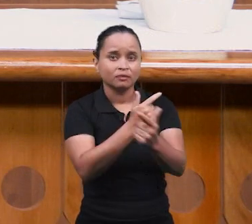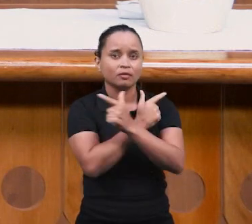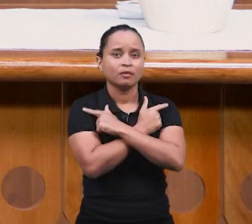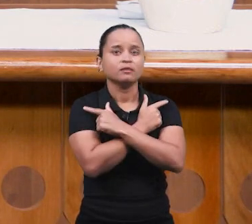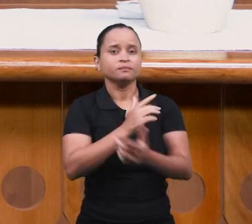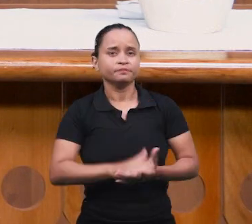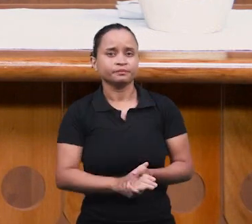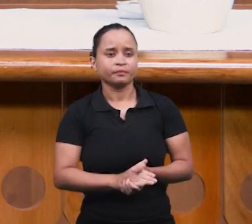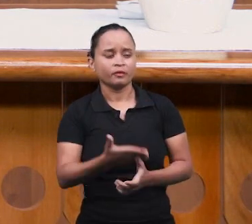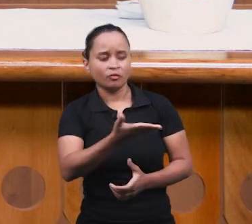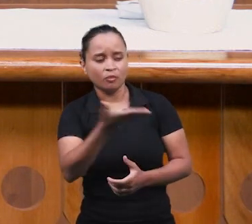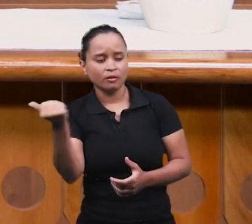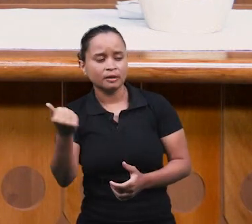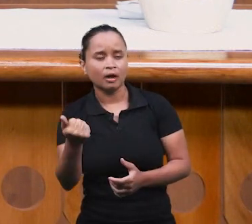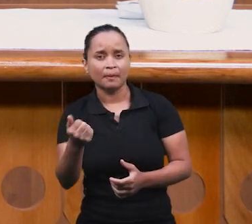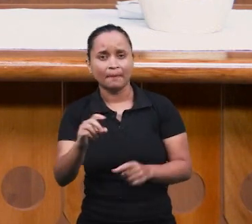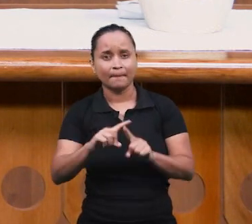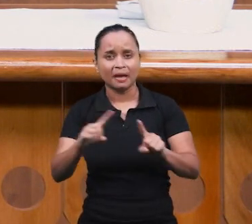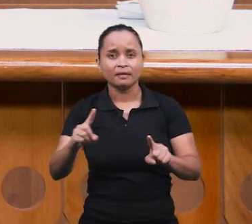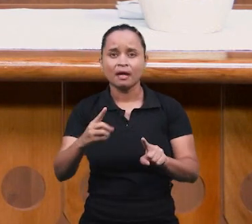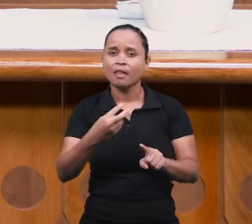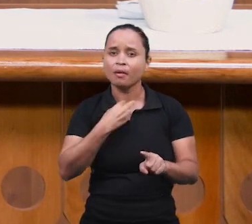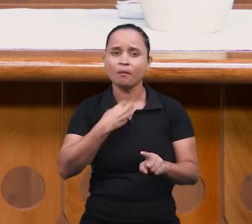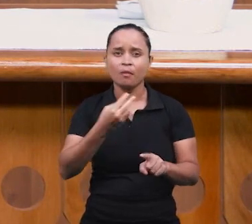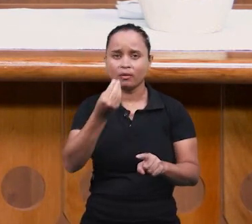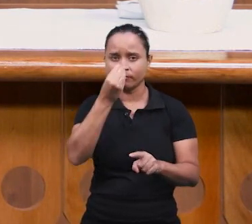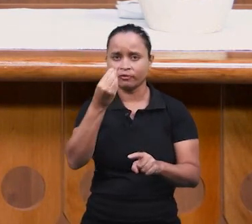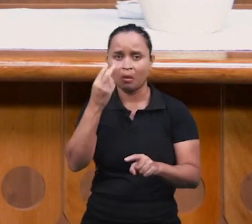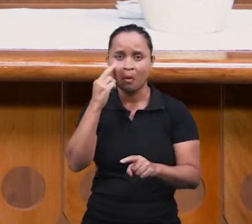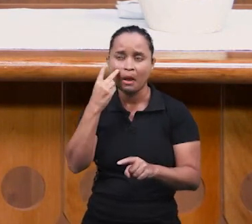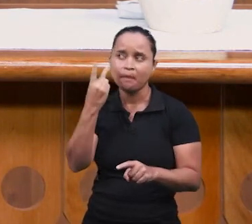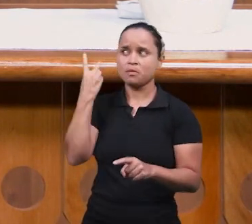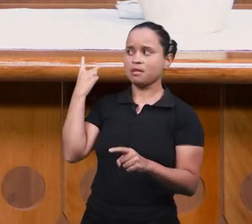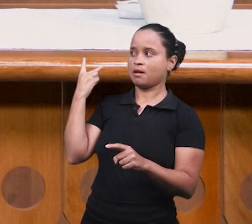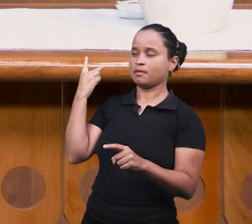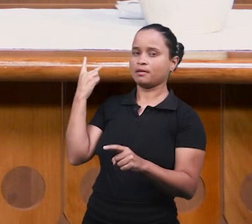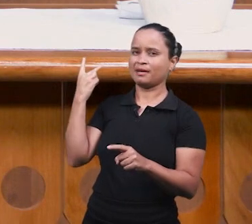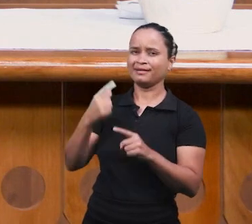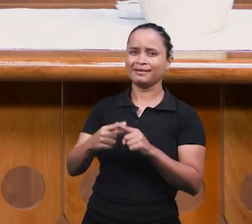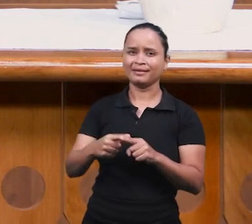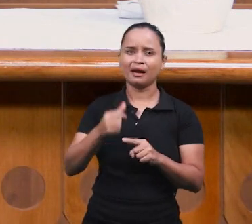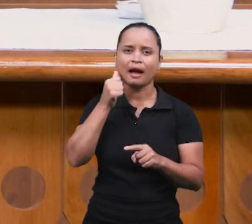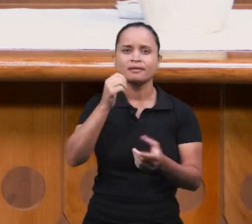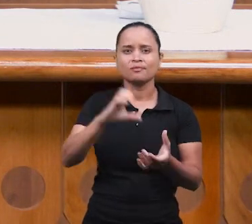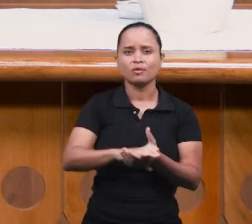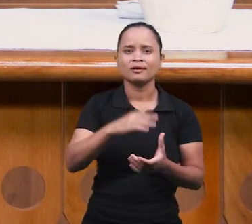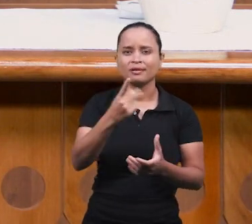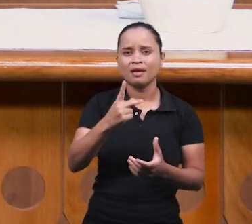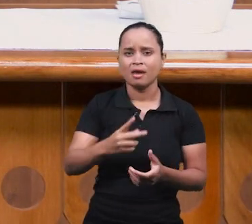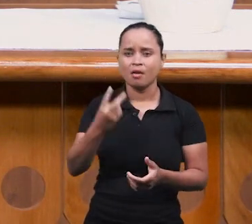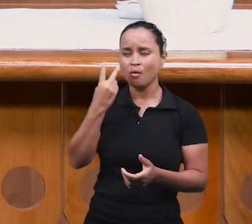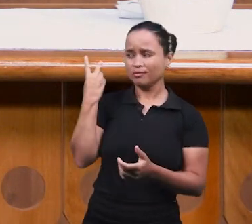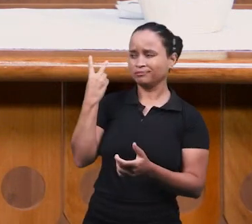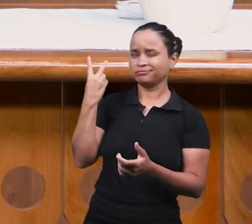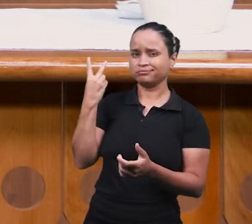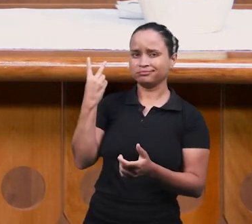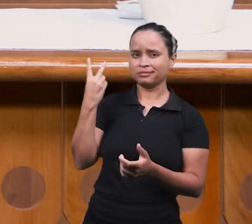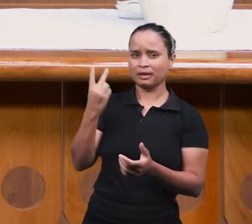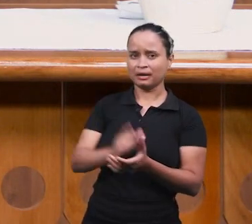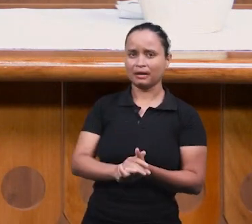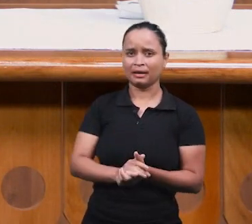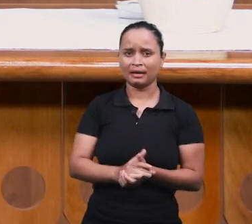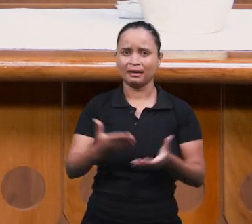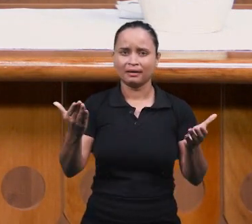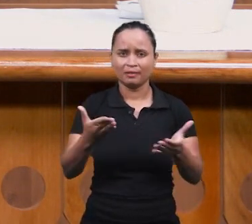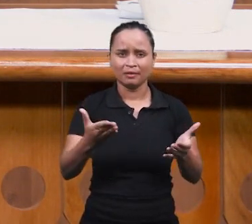Ne regardons pas les nouveautés, les invitations de cette vie qui veulent enlever l'homme du chemin, amener l'homme à